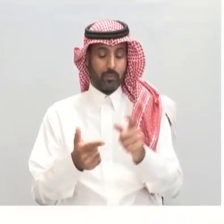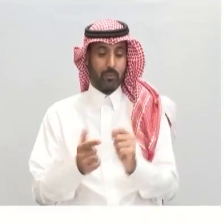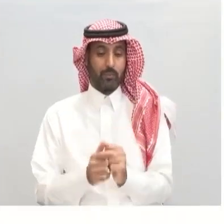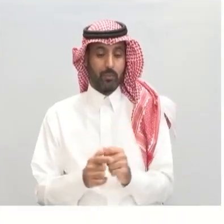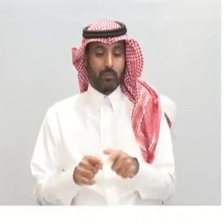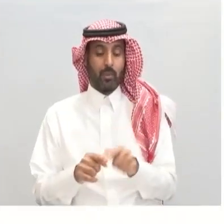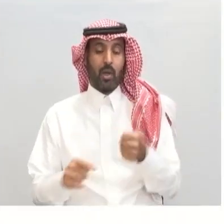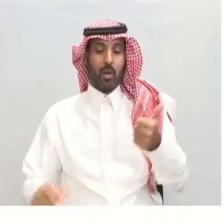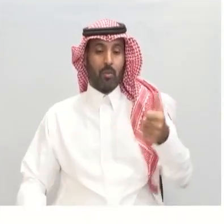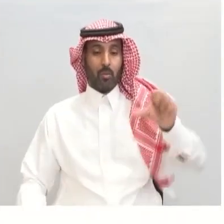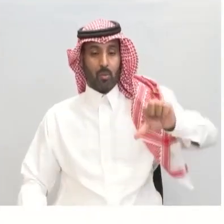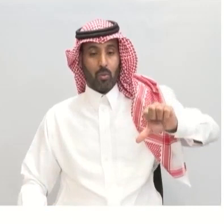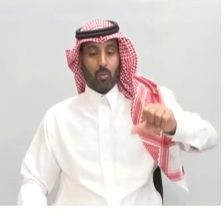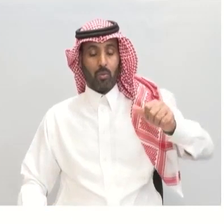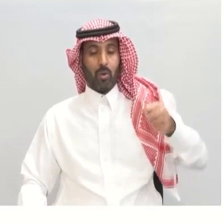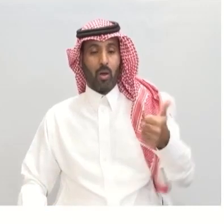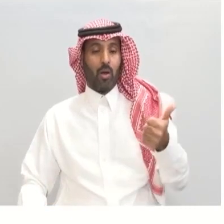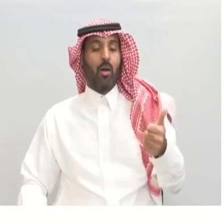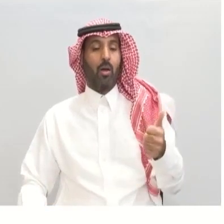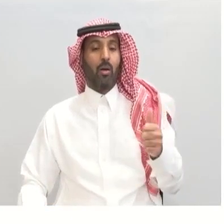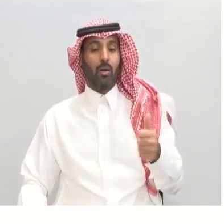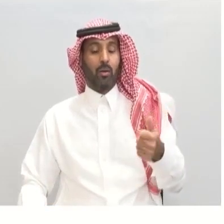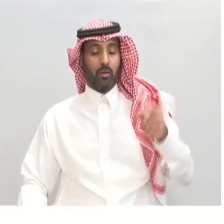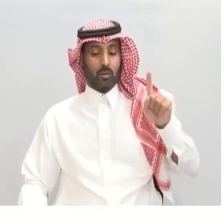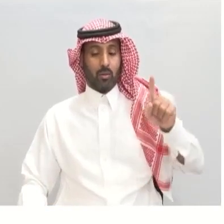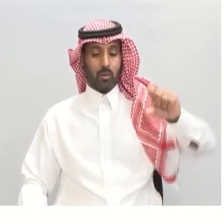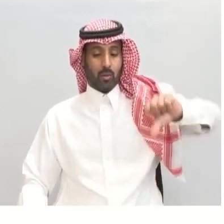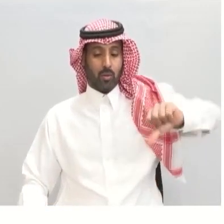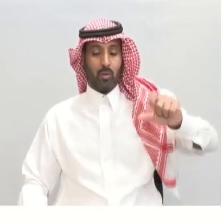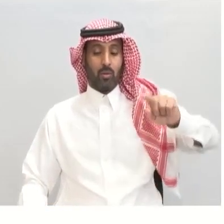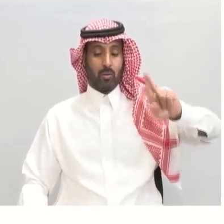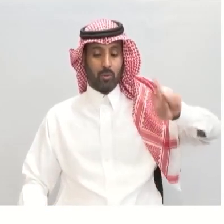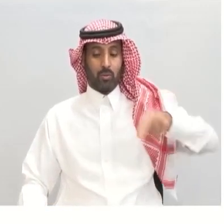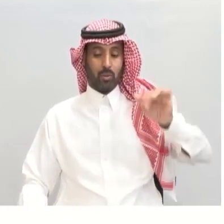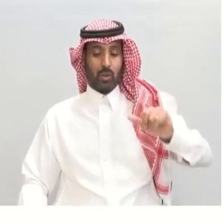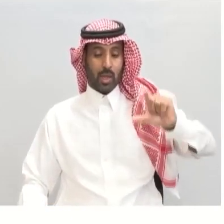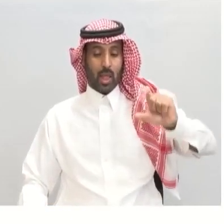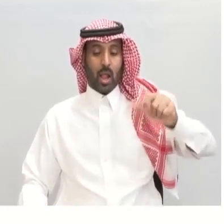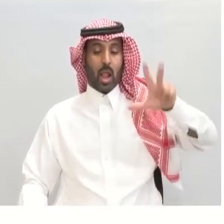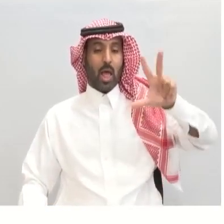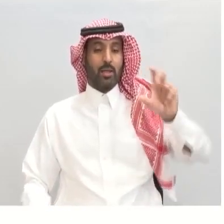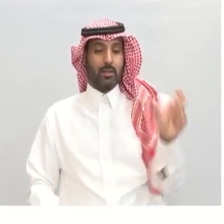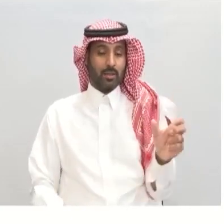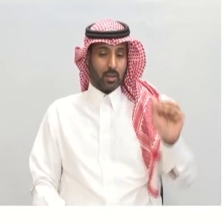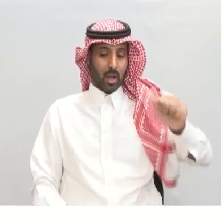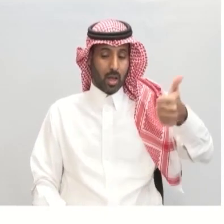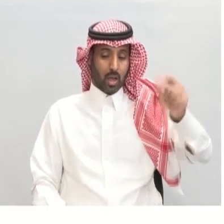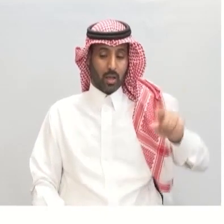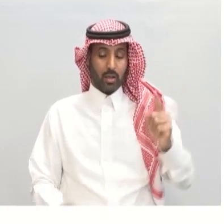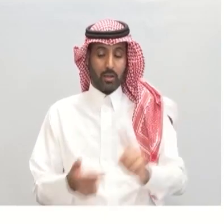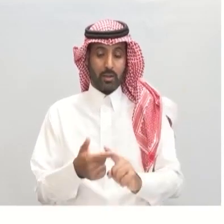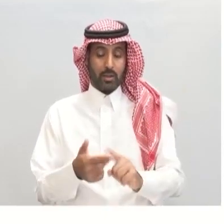كذلك ابو زيد الانصاري كذلك من ايضا بوركتم زيد بن ثابت وايضا